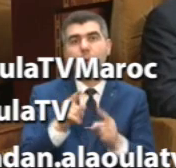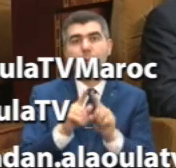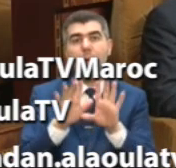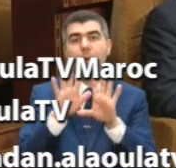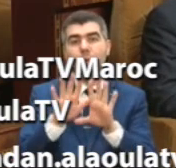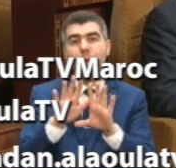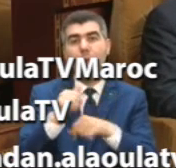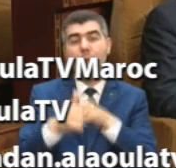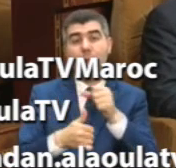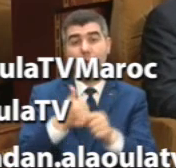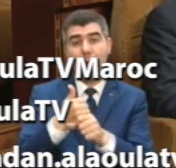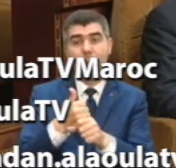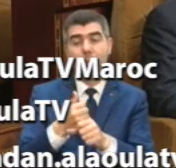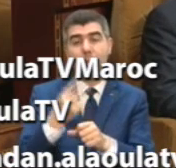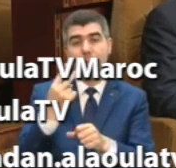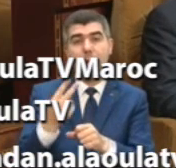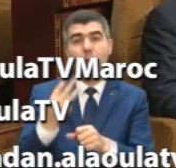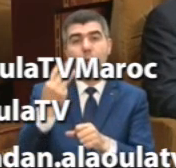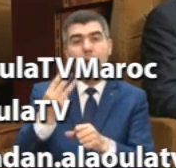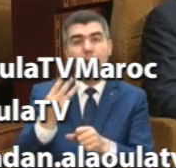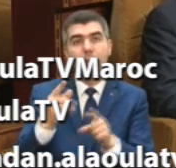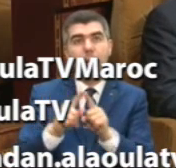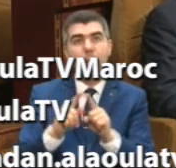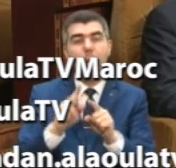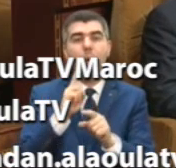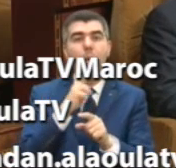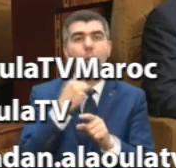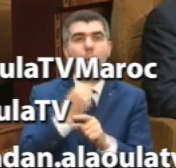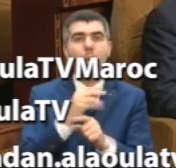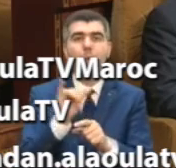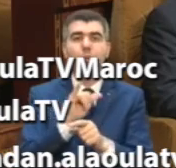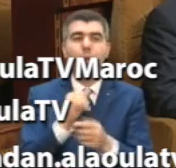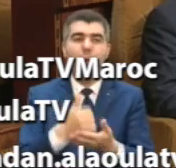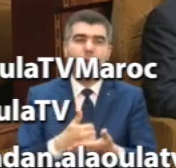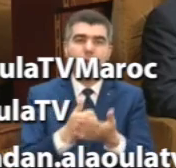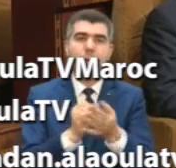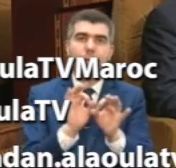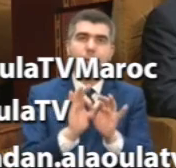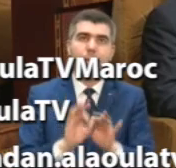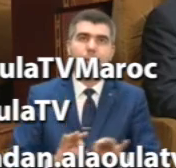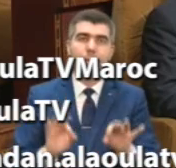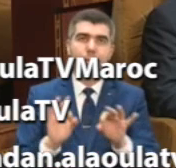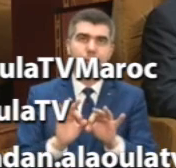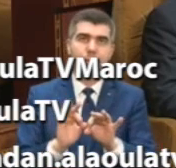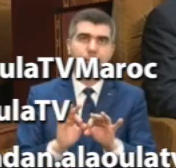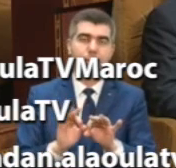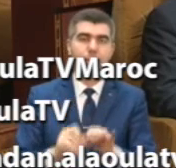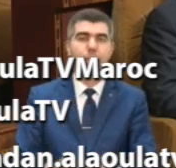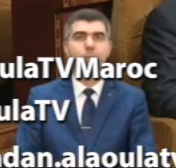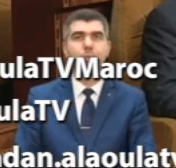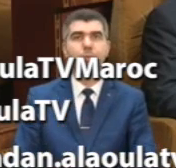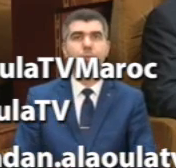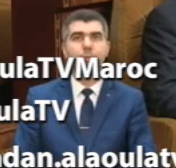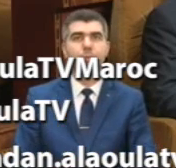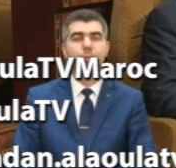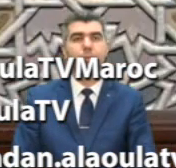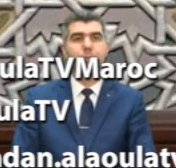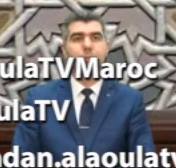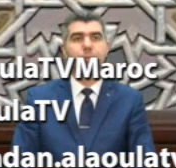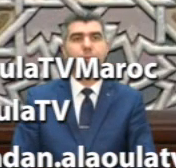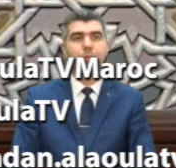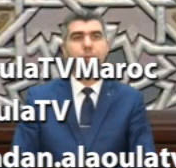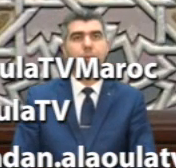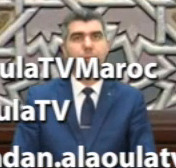الاولى والثانيه والثالثه والحكومه والجهه المسؤوله لا تحرك، يعني بلا تحرك ساكنة. شكرا السيدة الرئيسة.